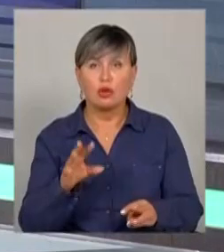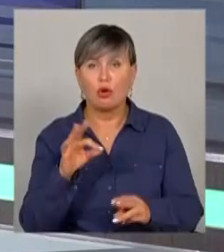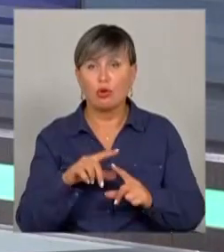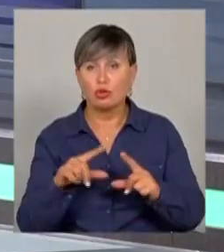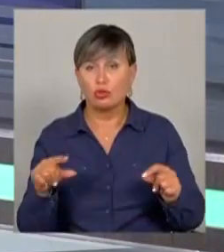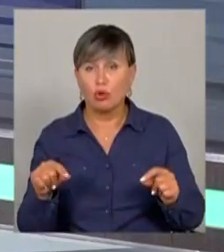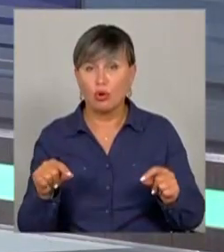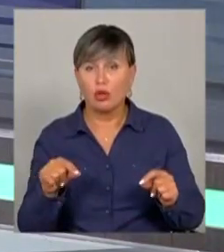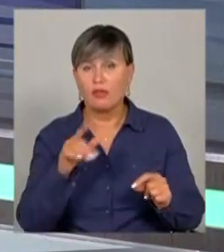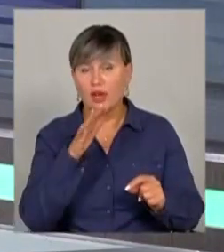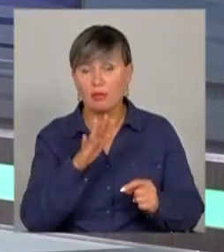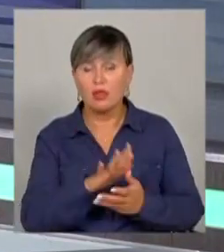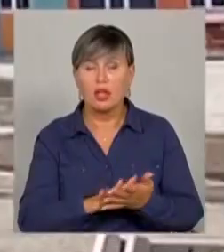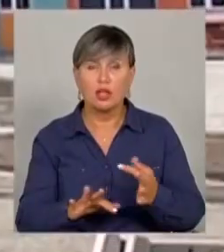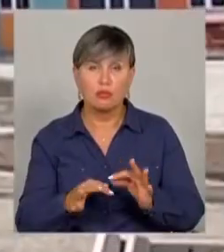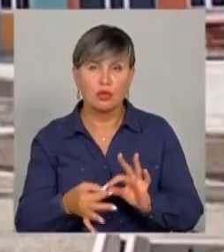паре. Дина Жанабекова.